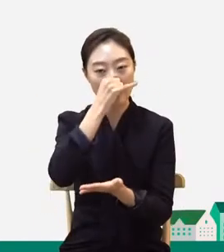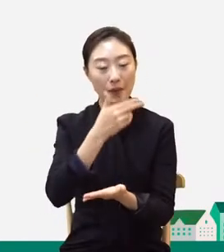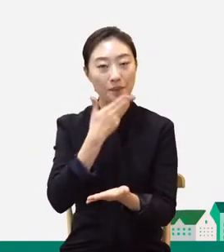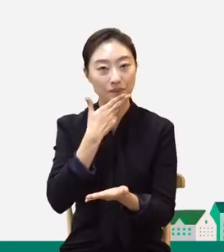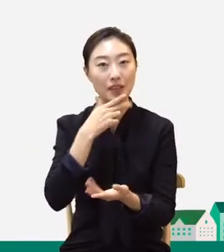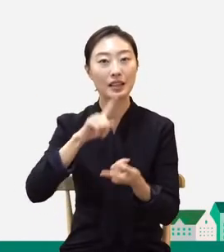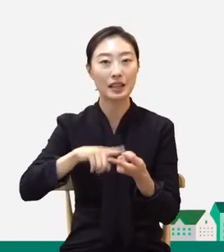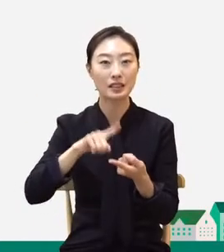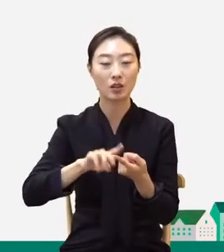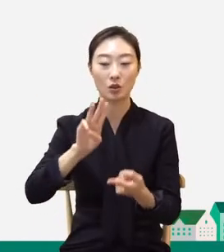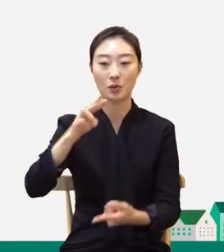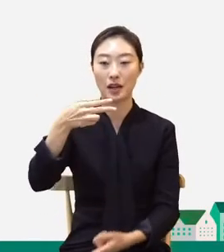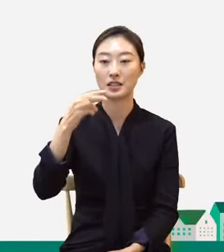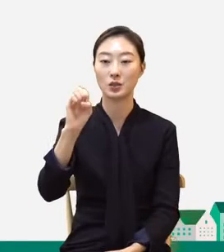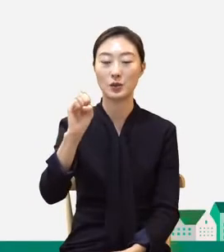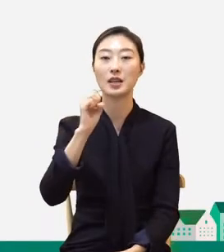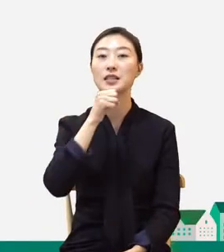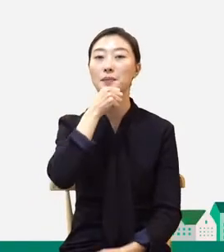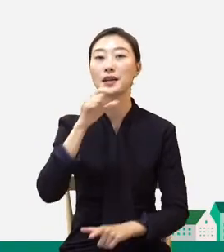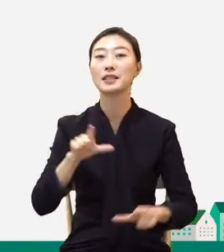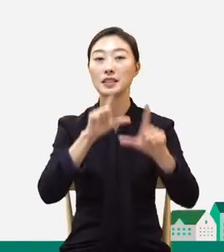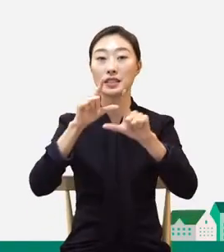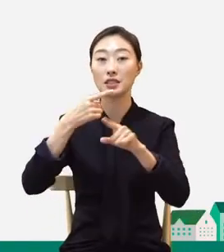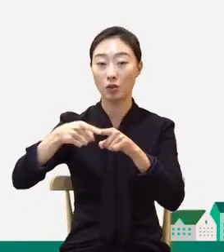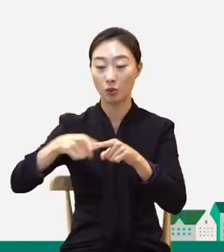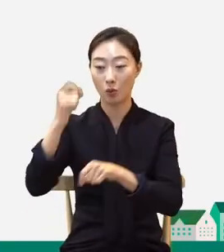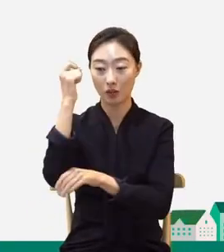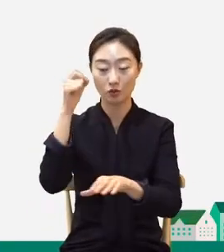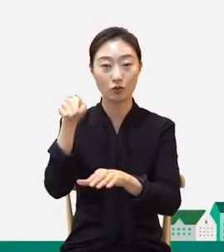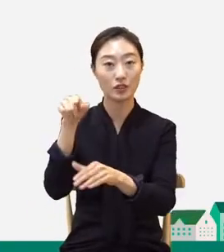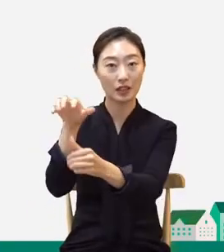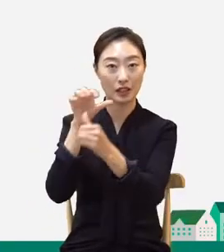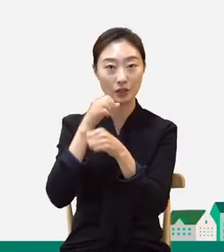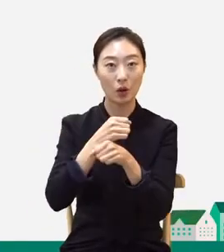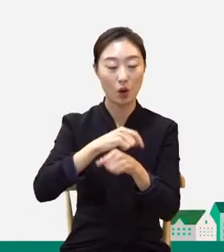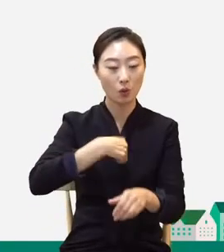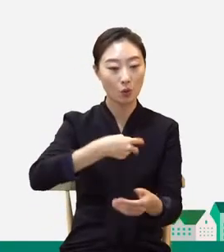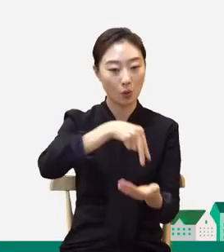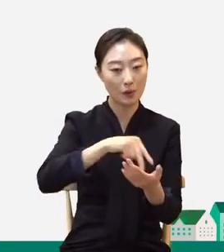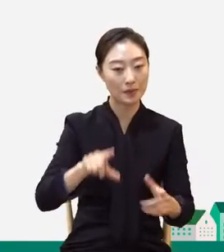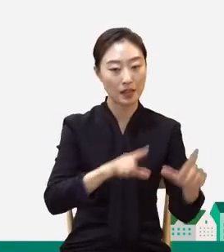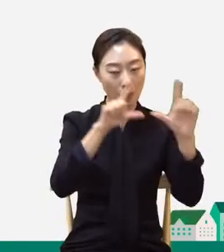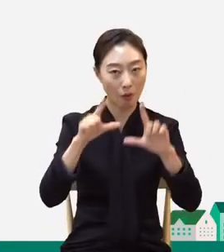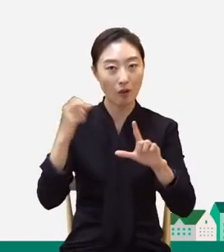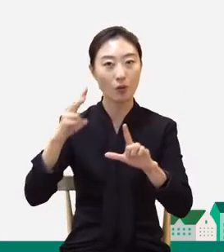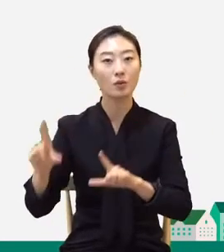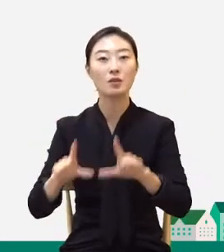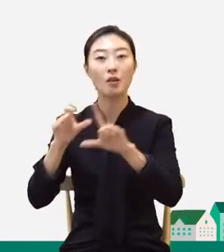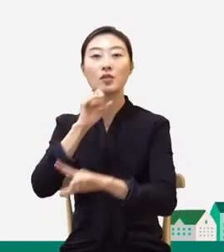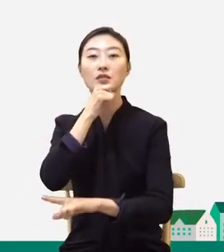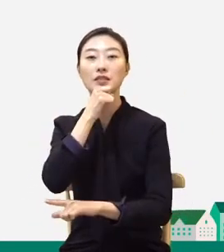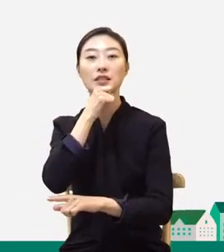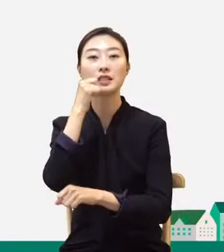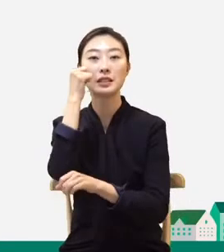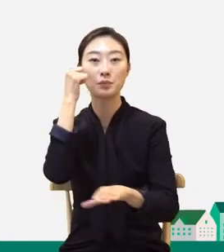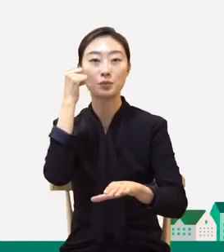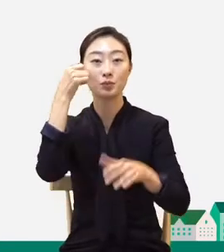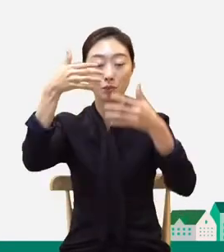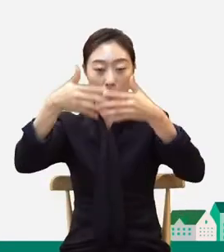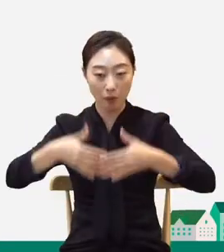삶의 질 척도 중에서 주거생활 관련된 지표와 독립생활 및 삶의 질 관련된 지표를 가지고